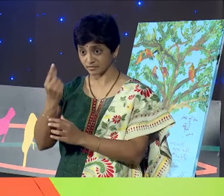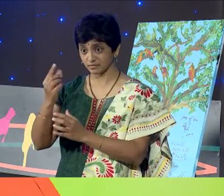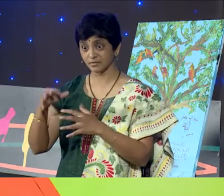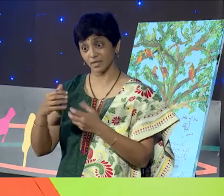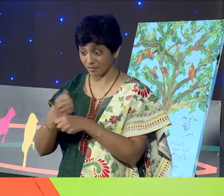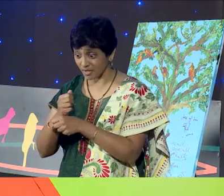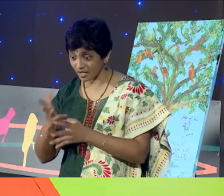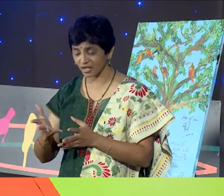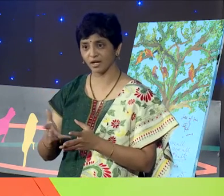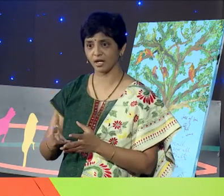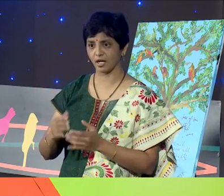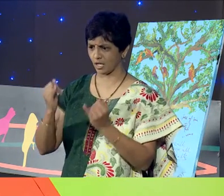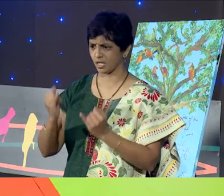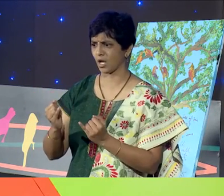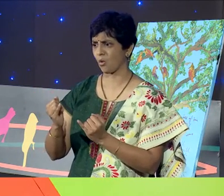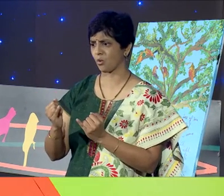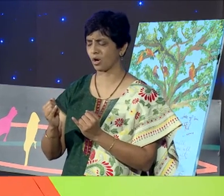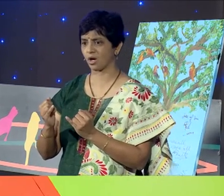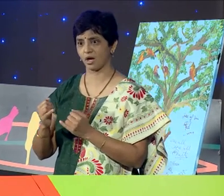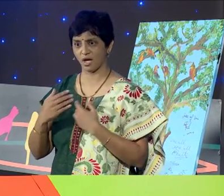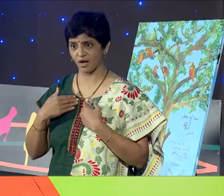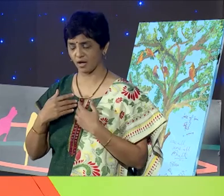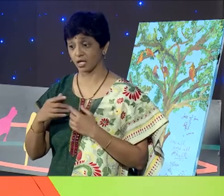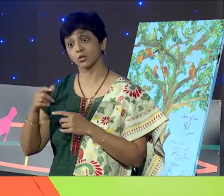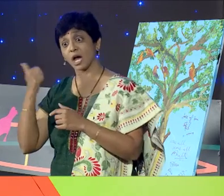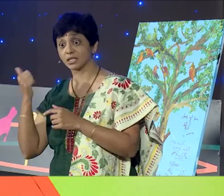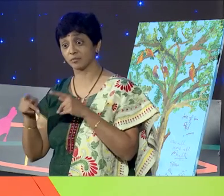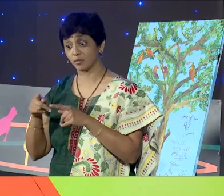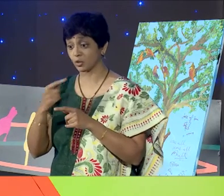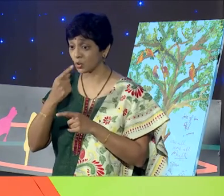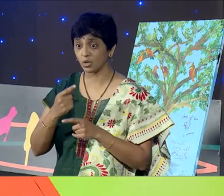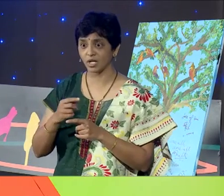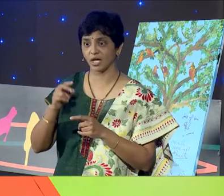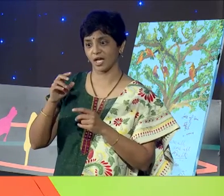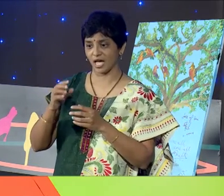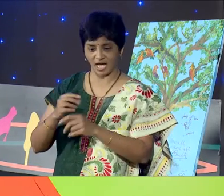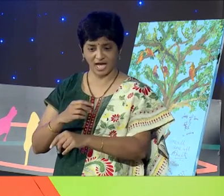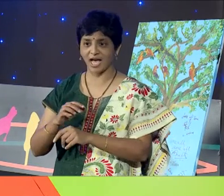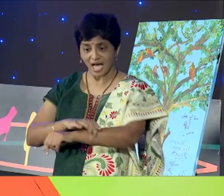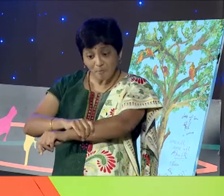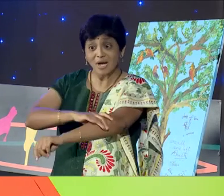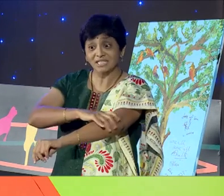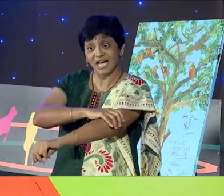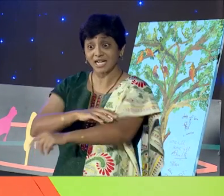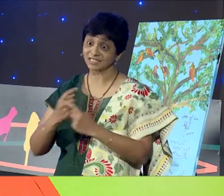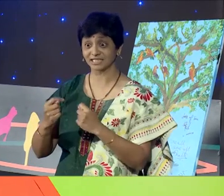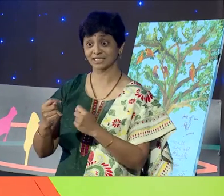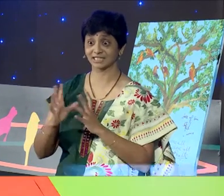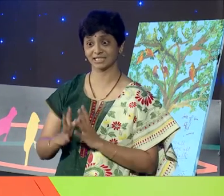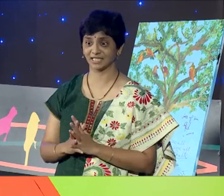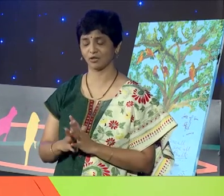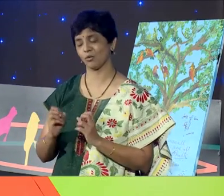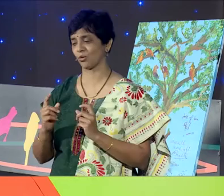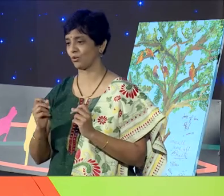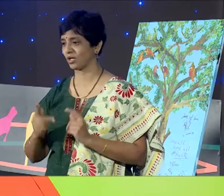नहीं, अभी नया मसाज का कोर्स शुरू हुआ है, आप उसमें जाइए, आप जरूर संस्था का नाम रोशन करोगे। हुआ भी ऐसा ही, उस एक साल की ट्रेनिंग